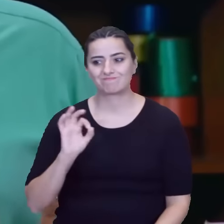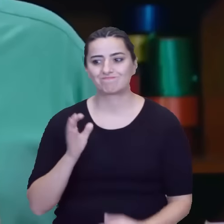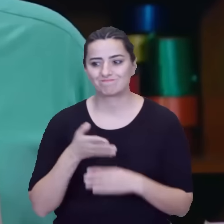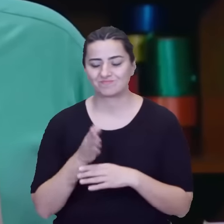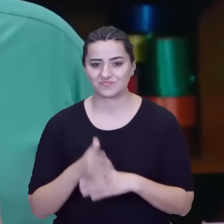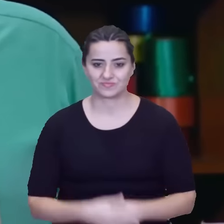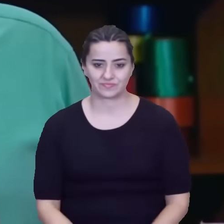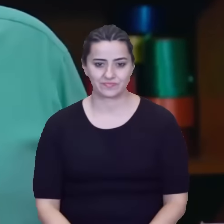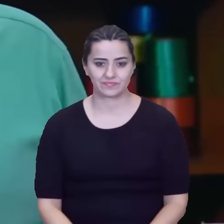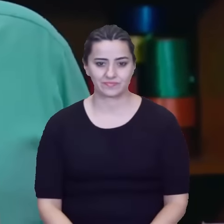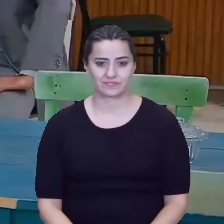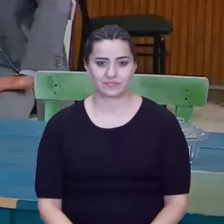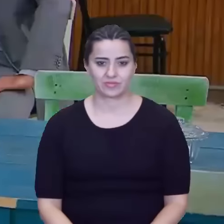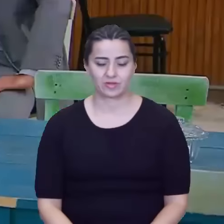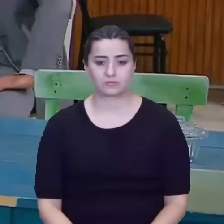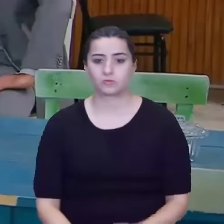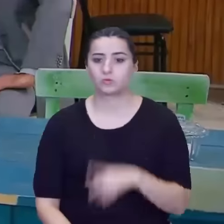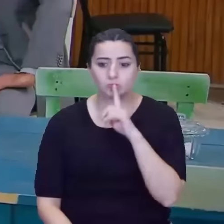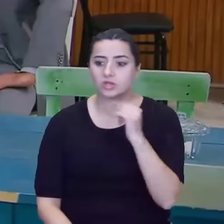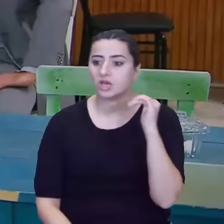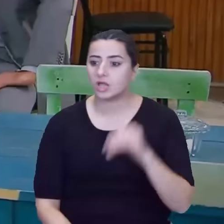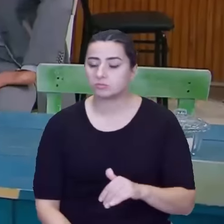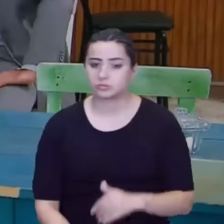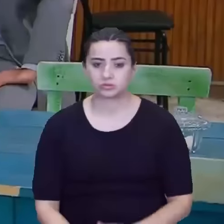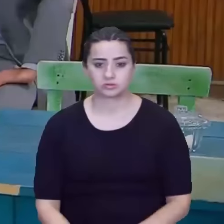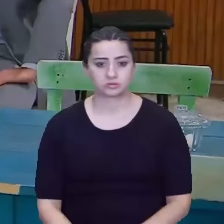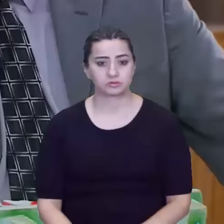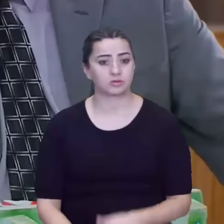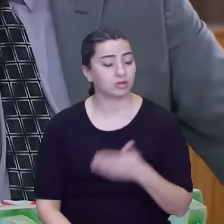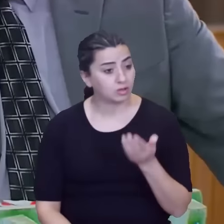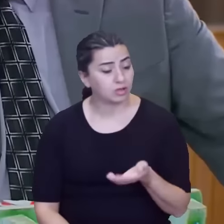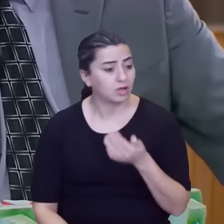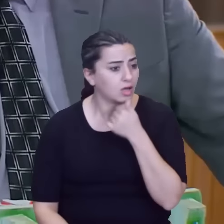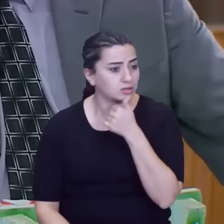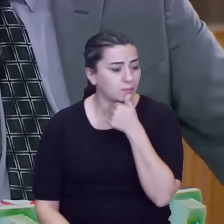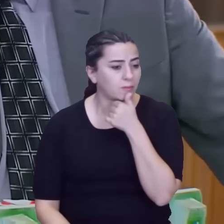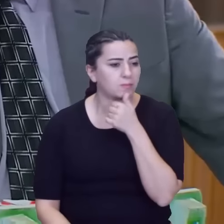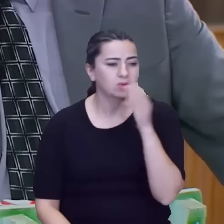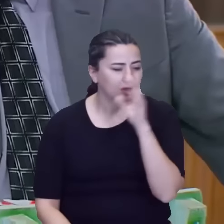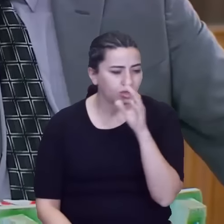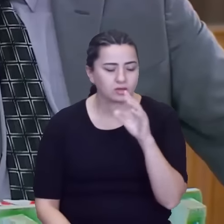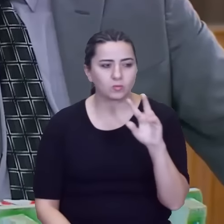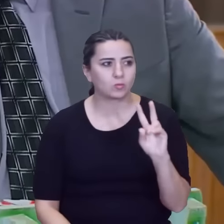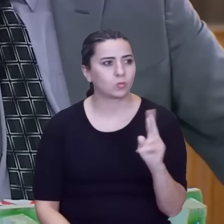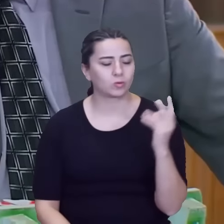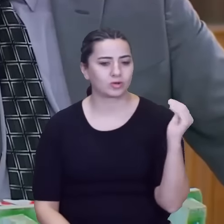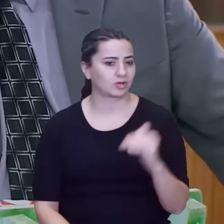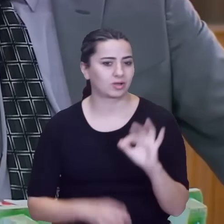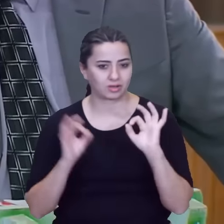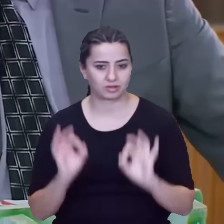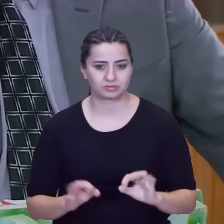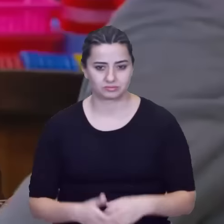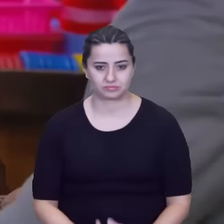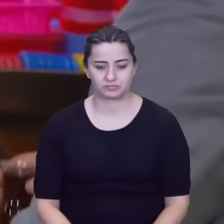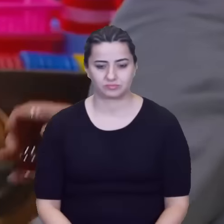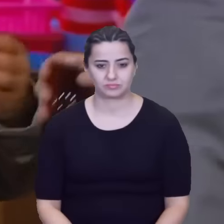Evet. Kahve. Susmuş geri dönmüş. Ya adama ajan diyordun, tilki çıktı. Döndü dolaştı, yine mahalleye